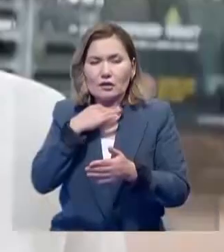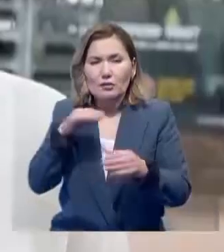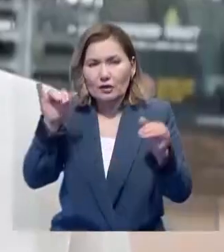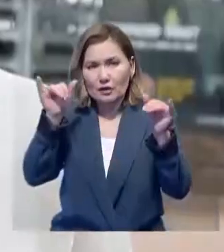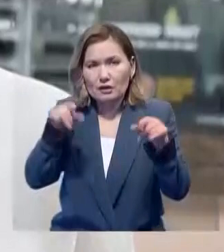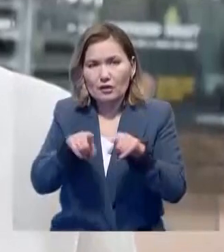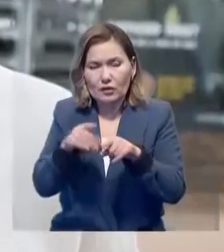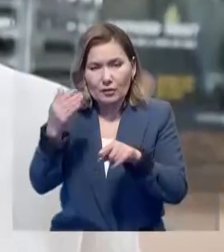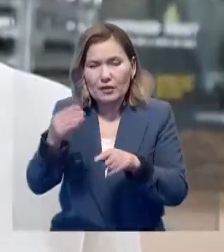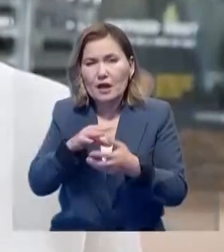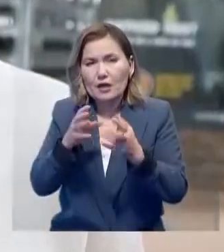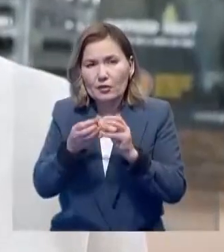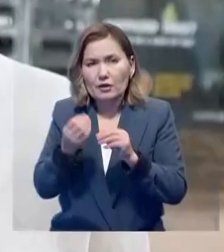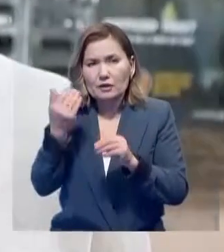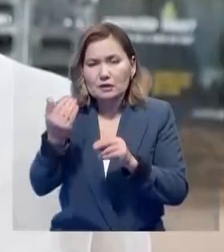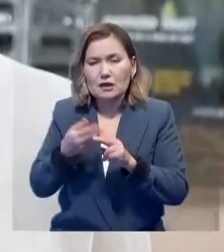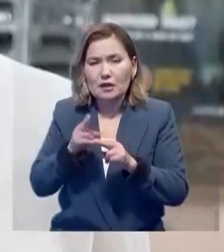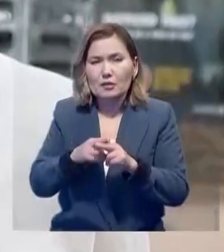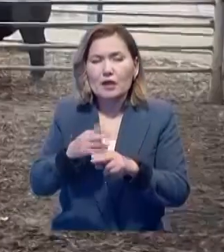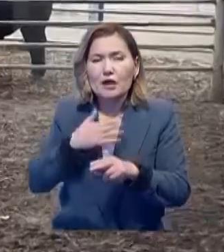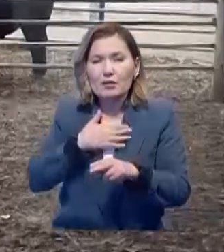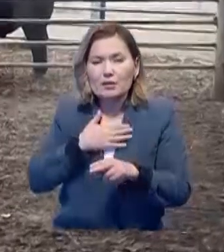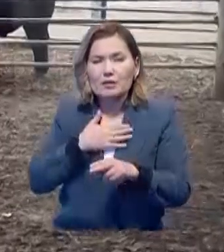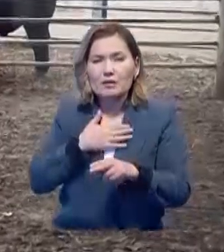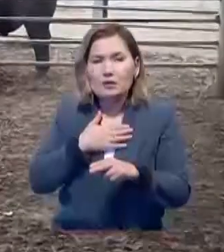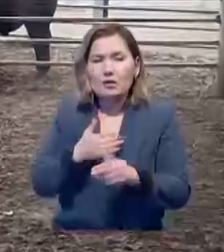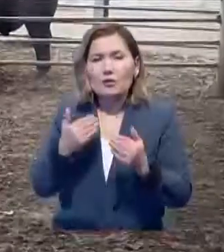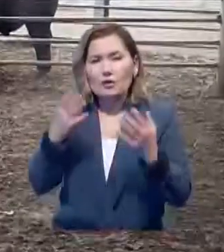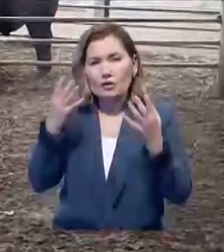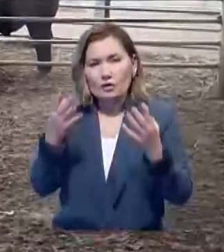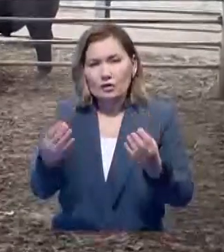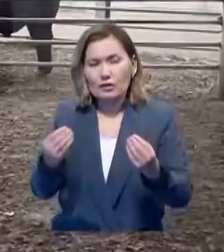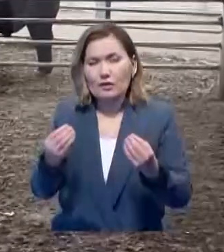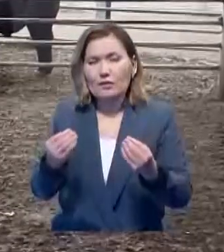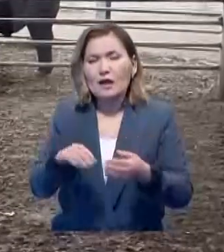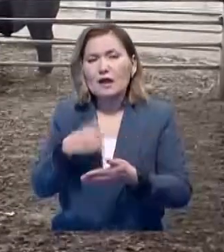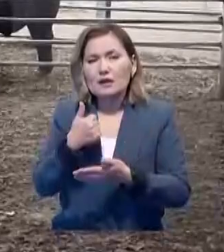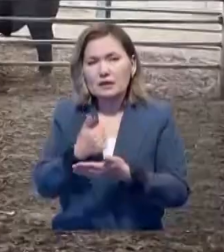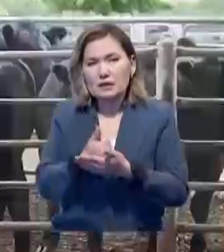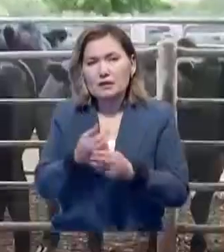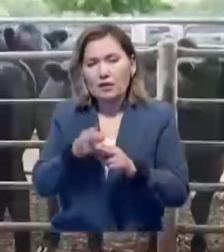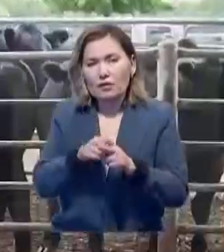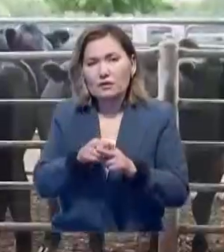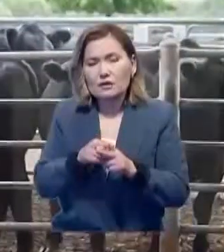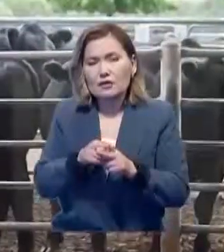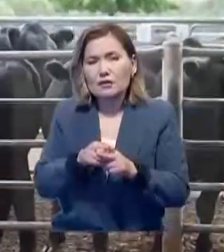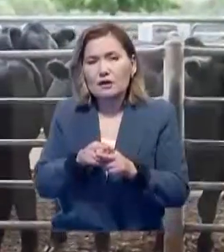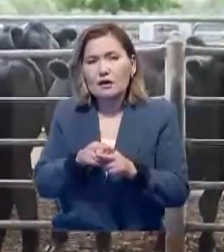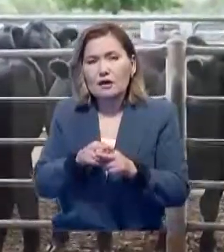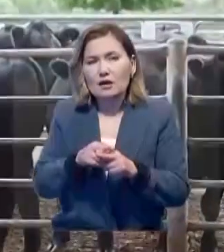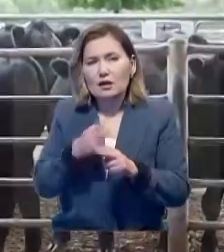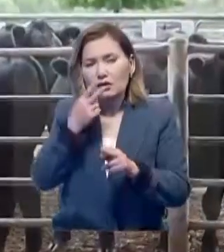кішкене. Біздер де сол жаңағы біздің қарап жүрген бүгінгі негізгі бір мәселеміз